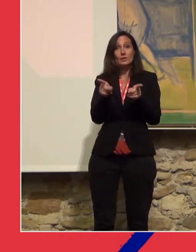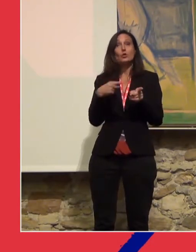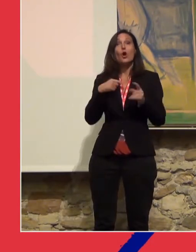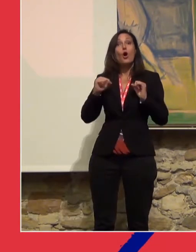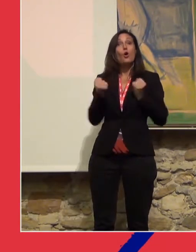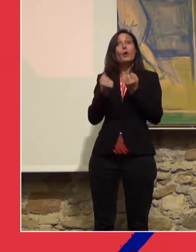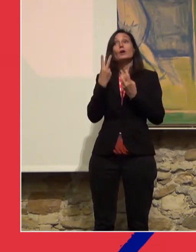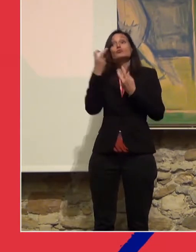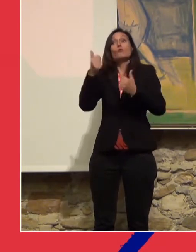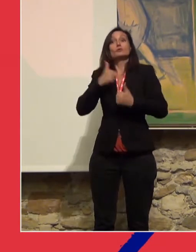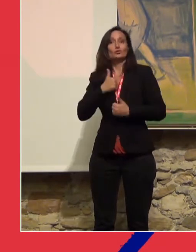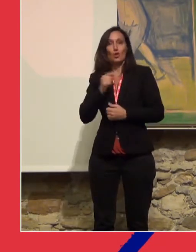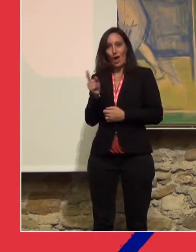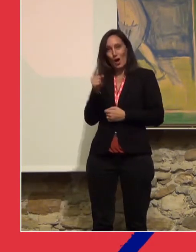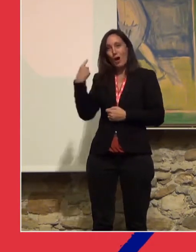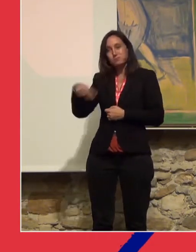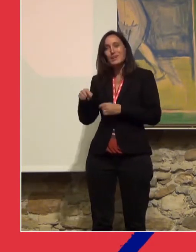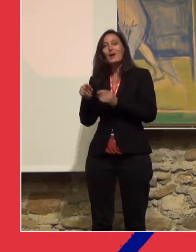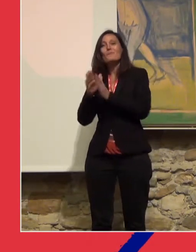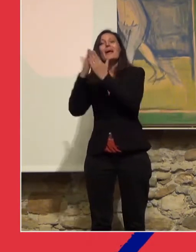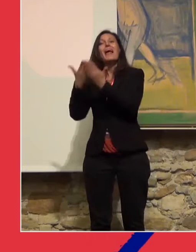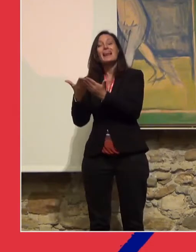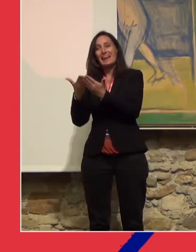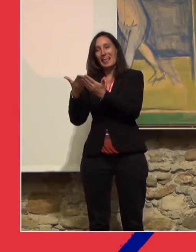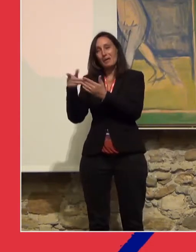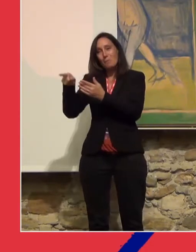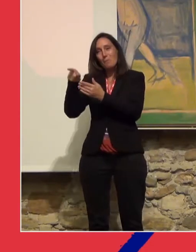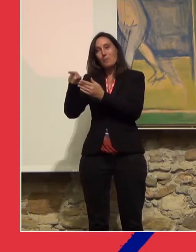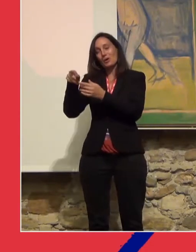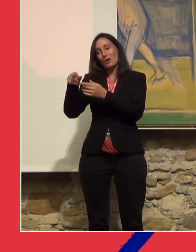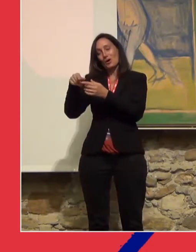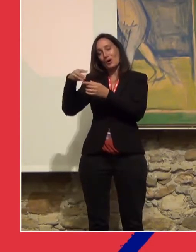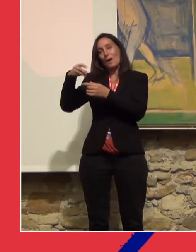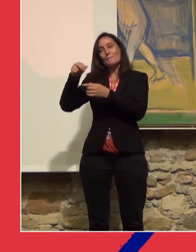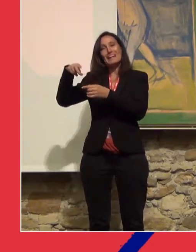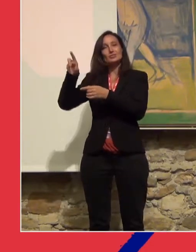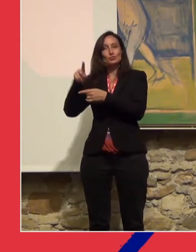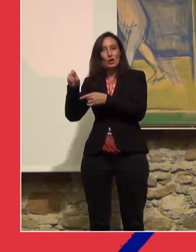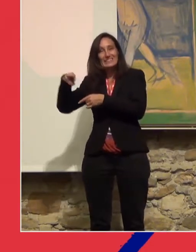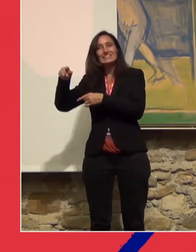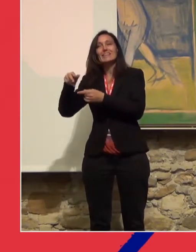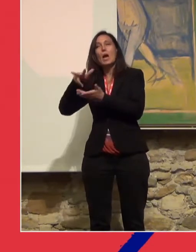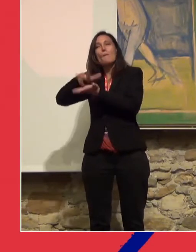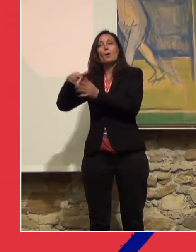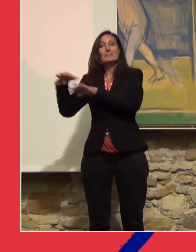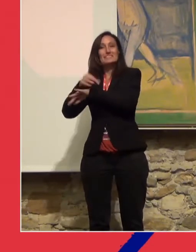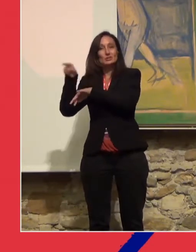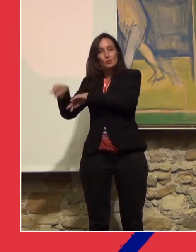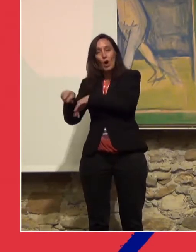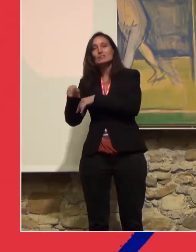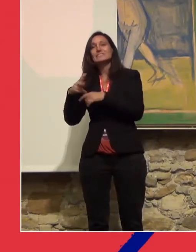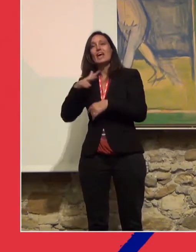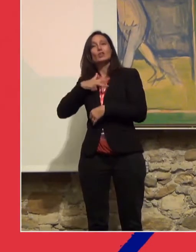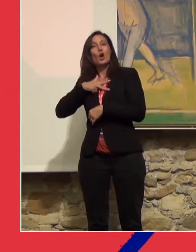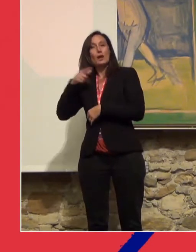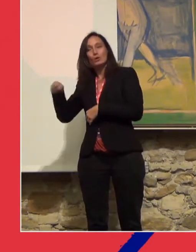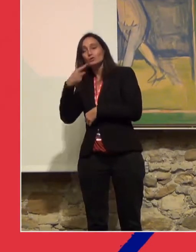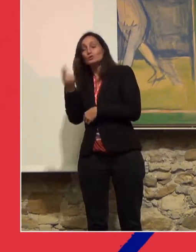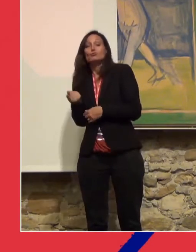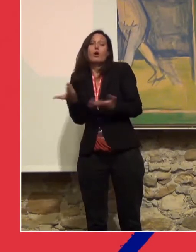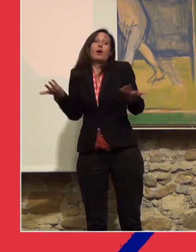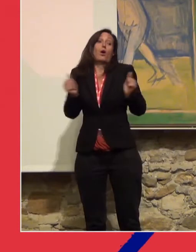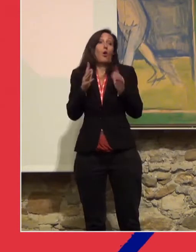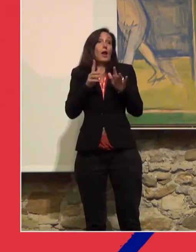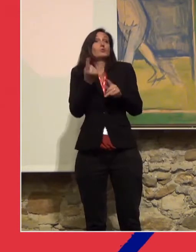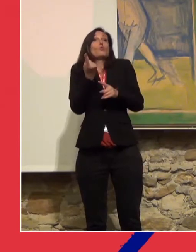Don Abbondio dopo il colloquio col Cardinal Federigo nei Promessi Sposi. Mentre stavo dentro il casco